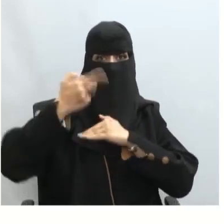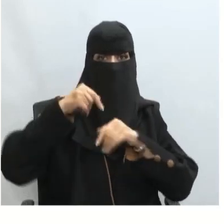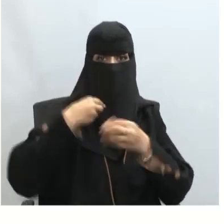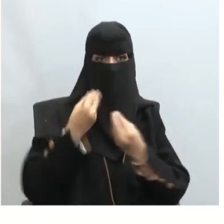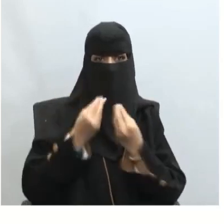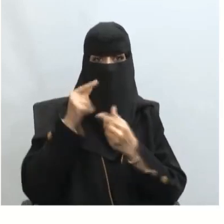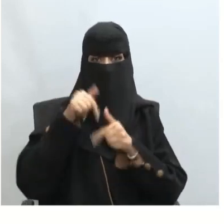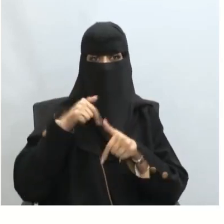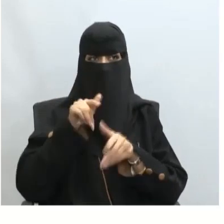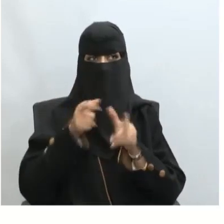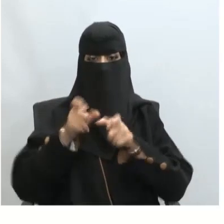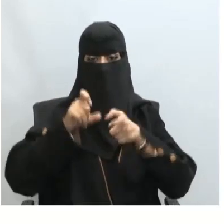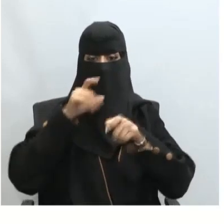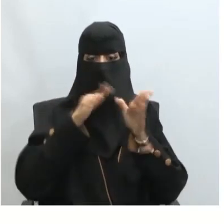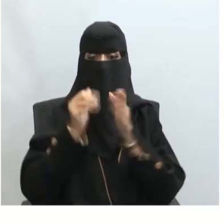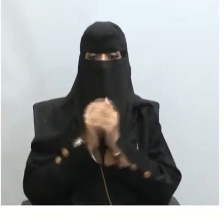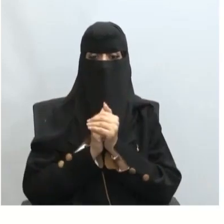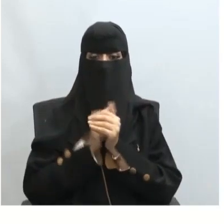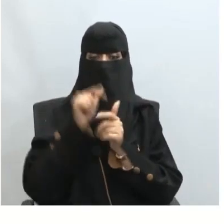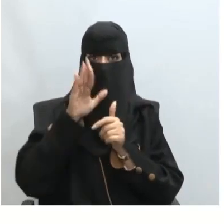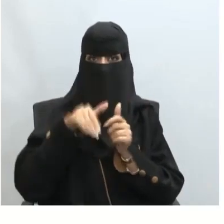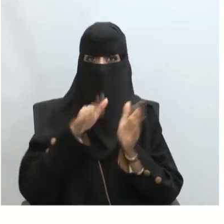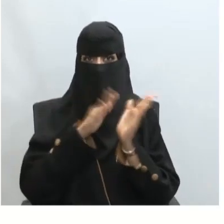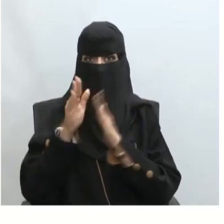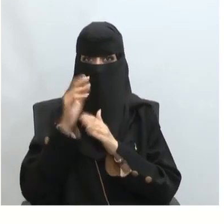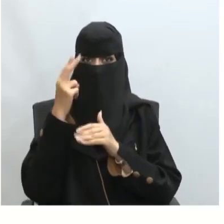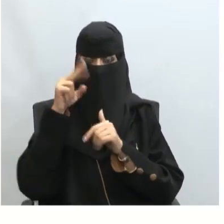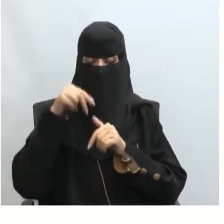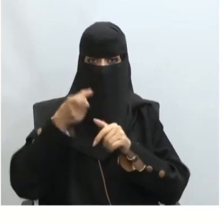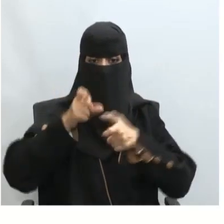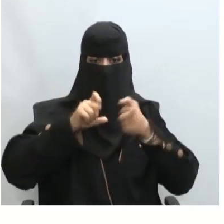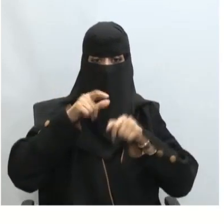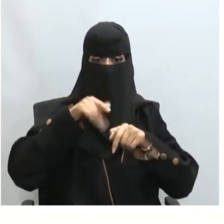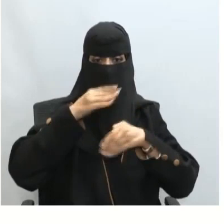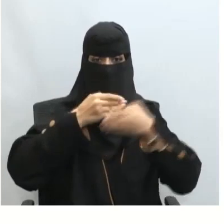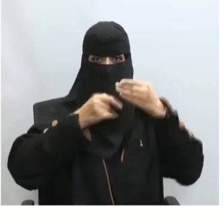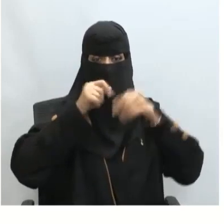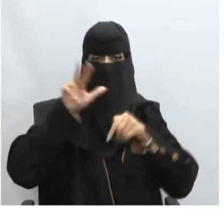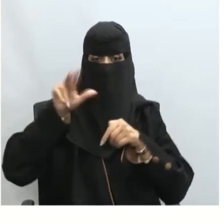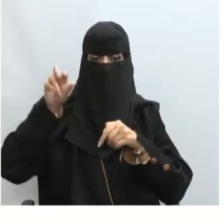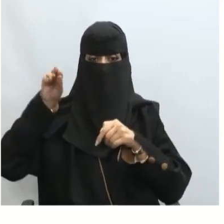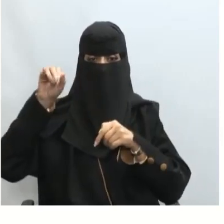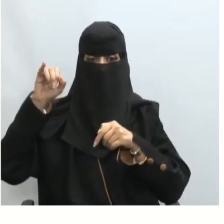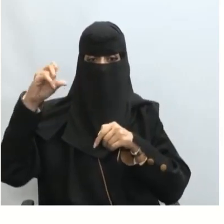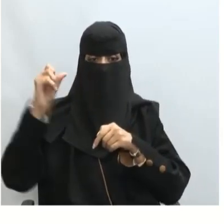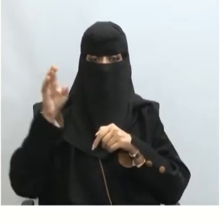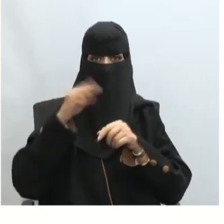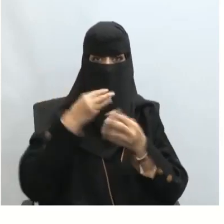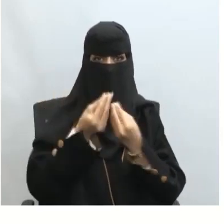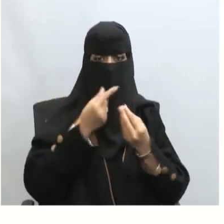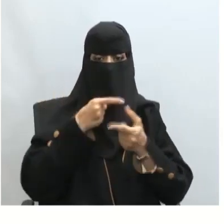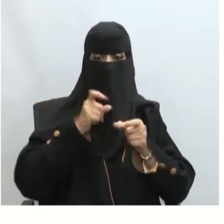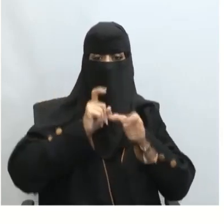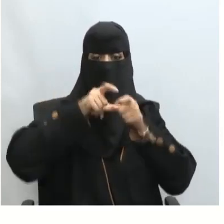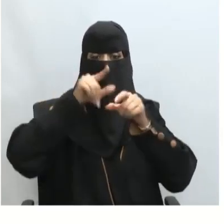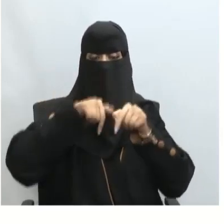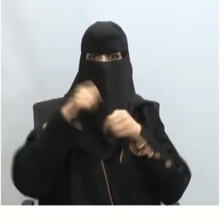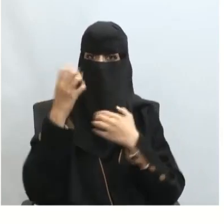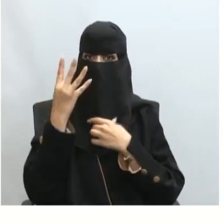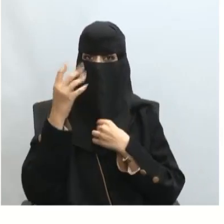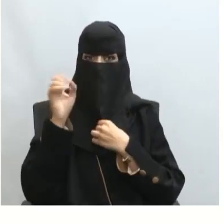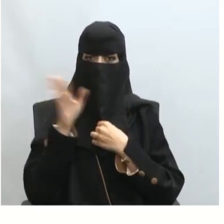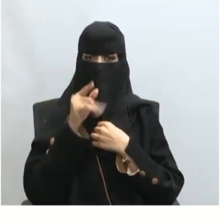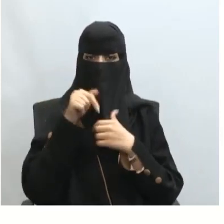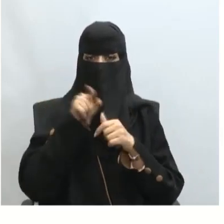التفاعلات العضويه نحن في الباب الثاني مشتقات المركبات الهيدروكربونيه وتفاعلاتها وصلنا الى الدرس الرابع